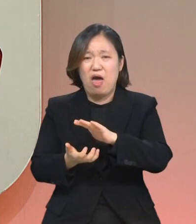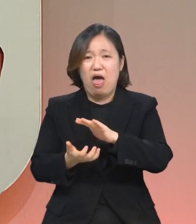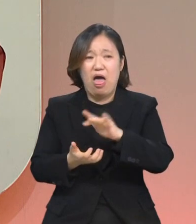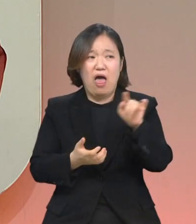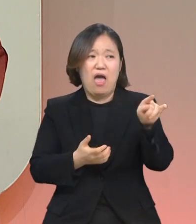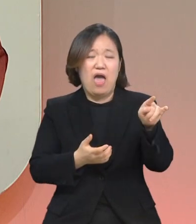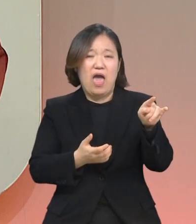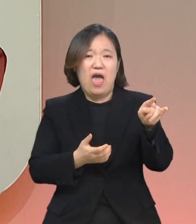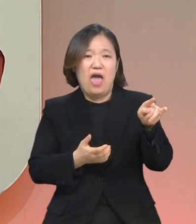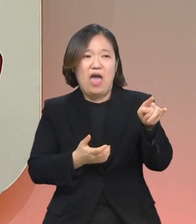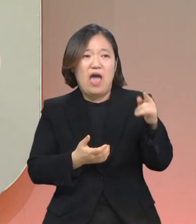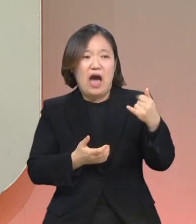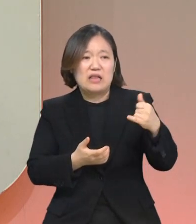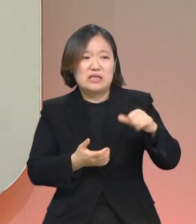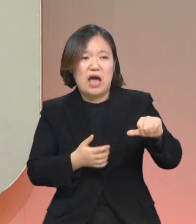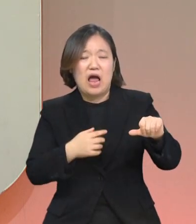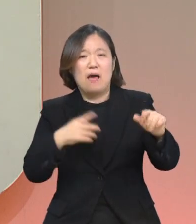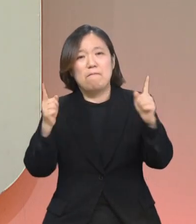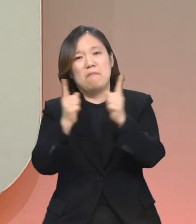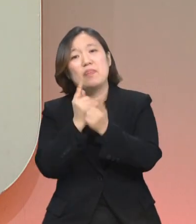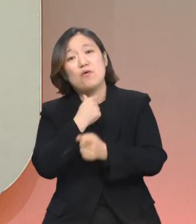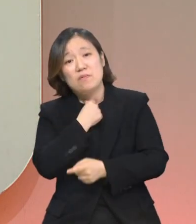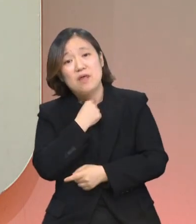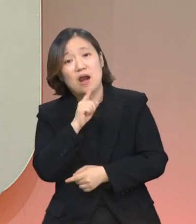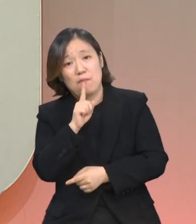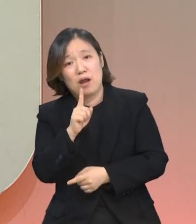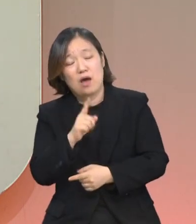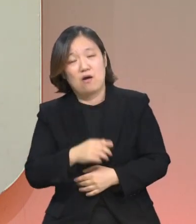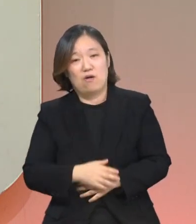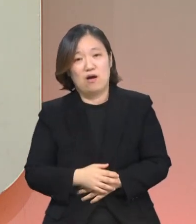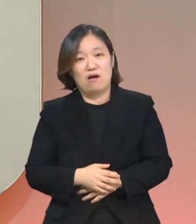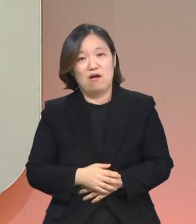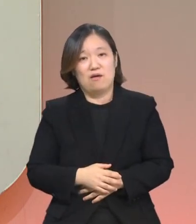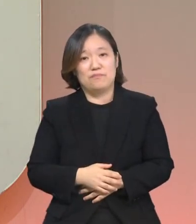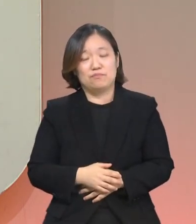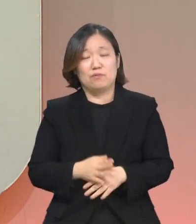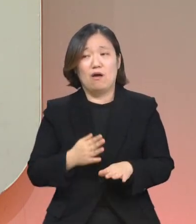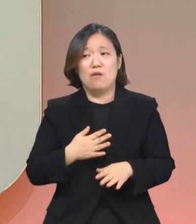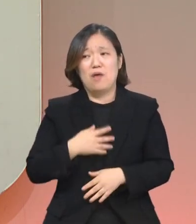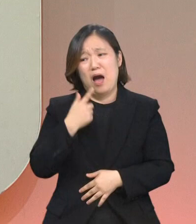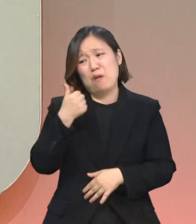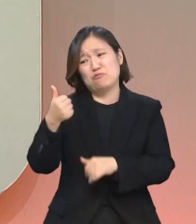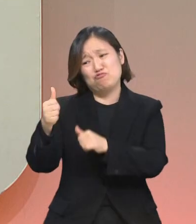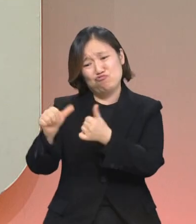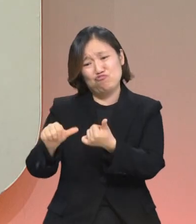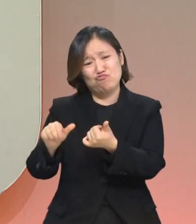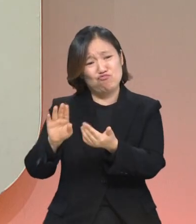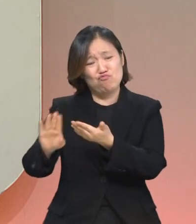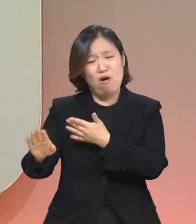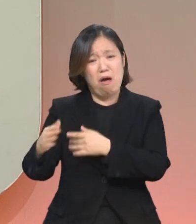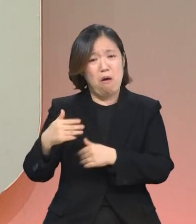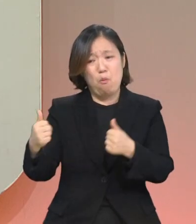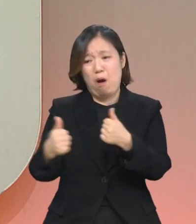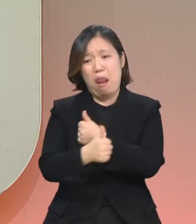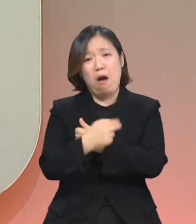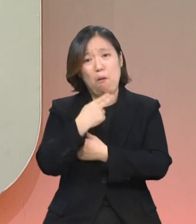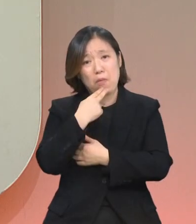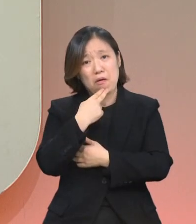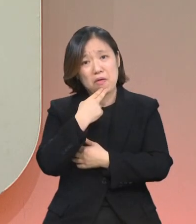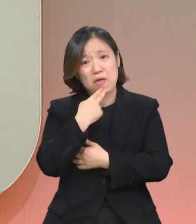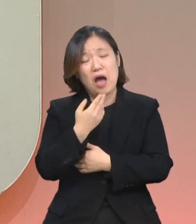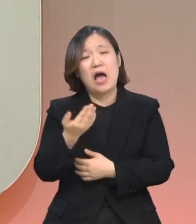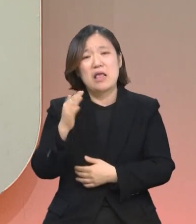아마 뭐 그렇게 얘기하셨겠죠 그래서 아버지 돌아가시고 평소에 뭐 크게 왕래가 없었지만